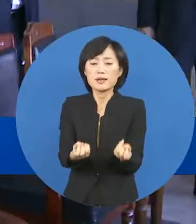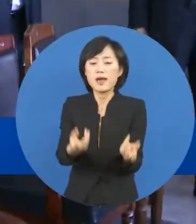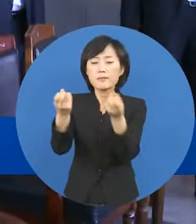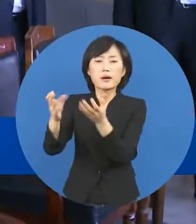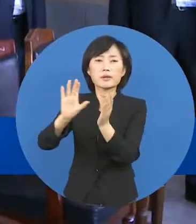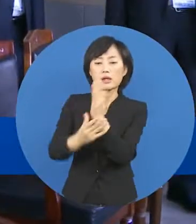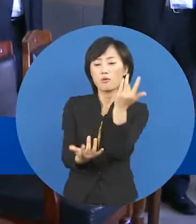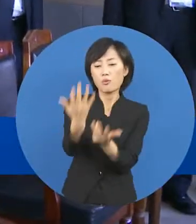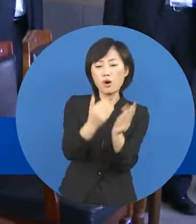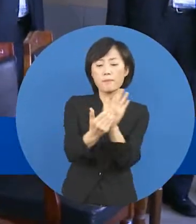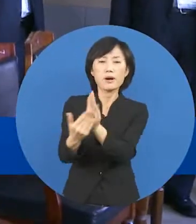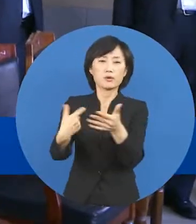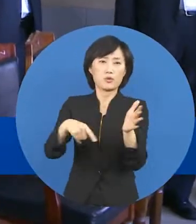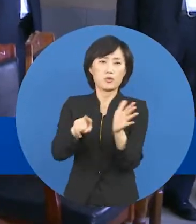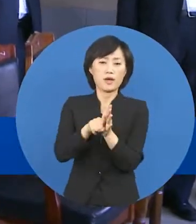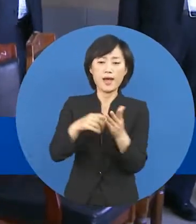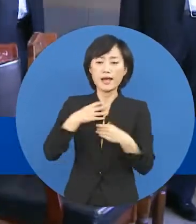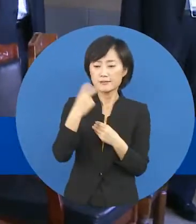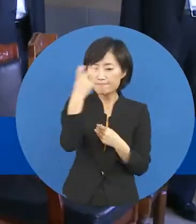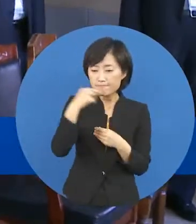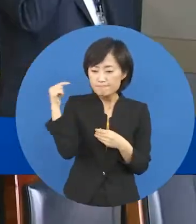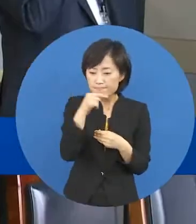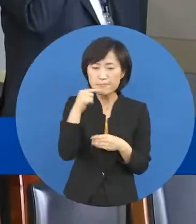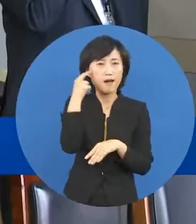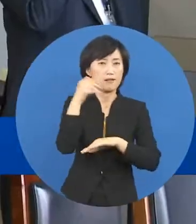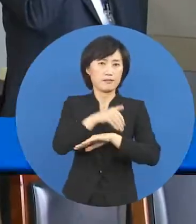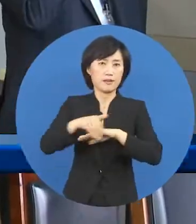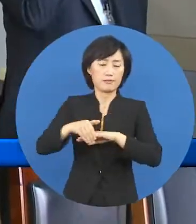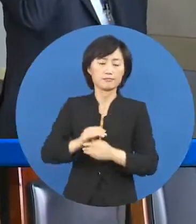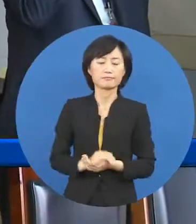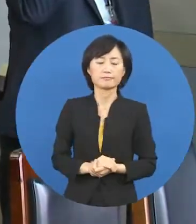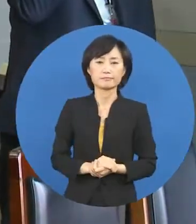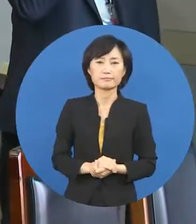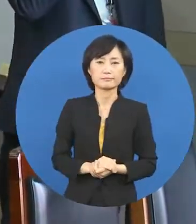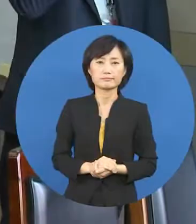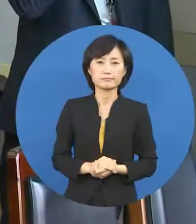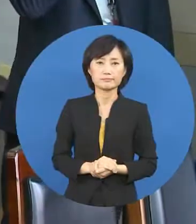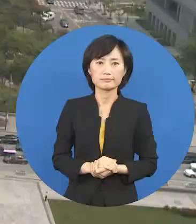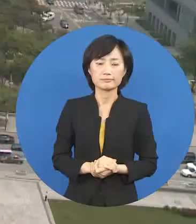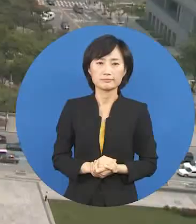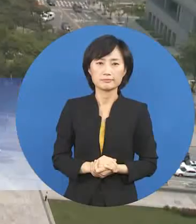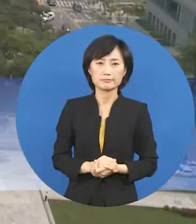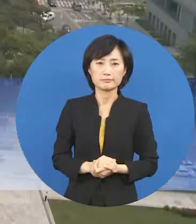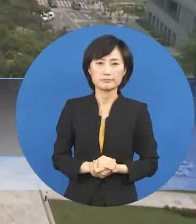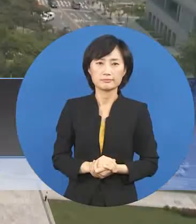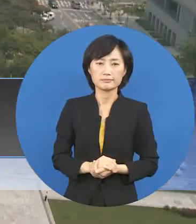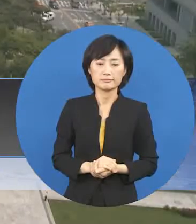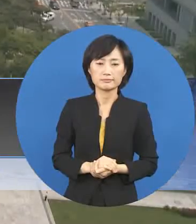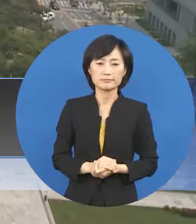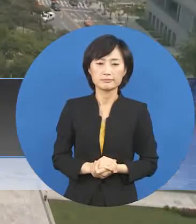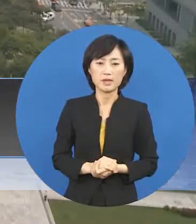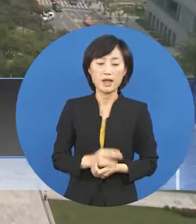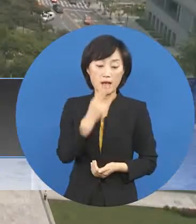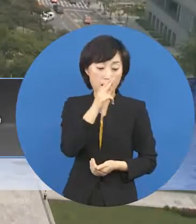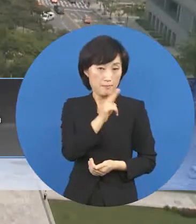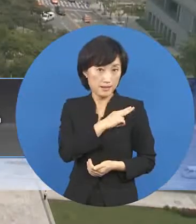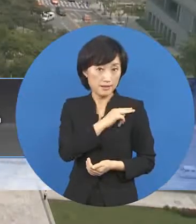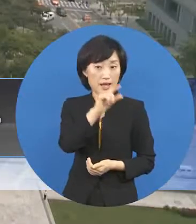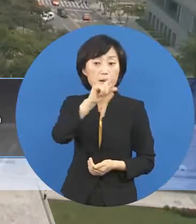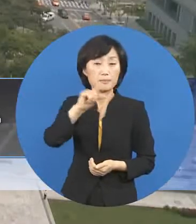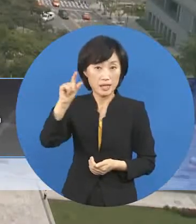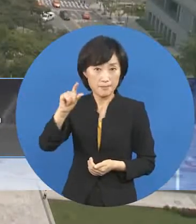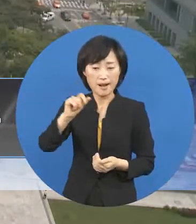외곽과 불꽃 행사 화재를 예방하기 위해 안전순찰을 강화하고 있습니다. 베트남, 네팔 등